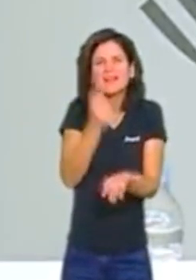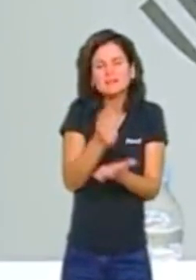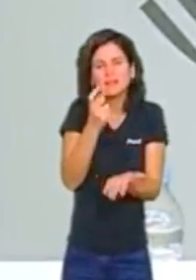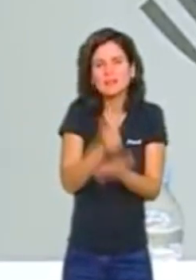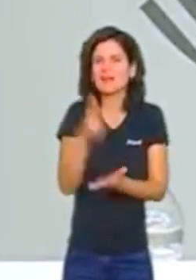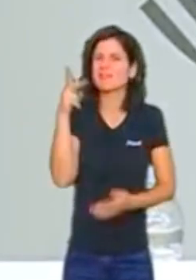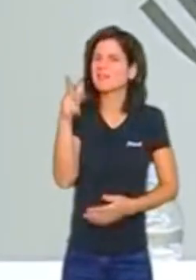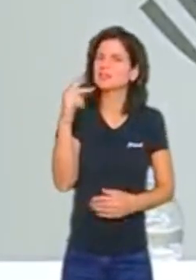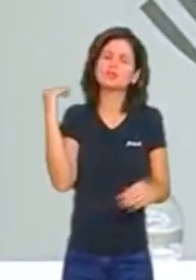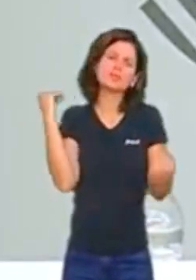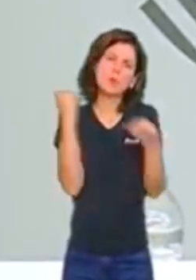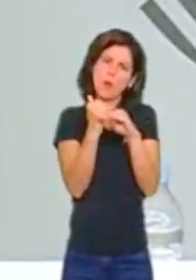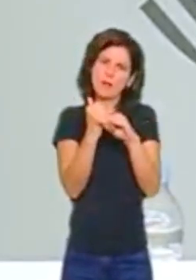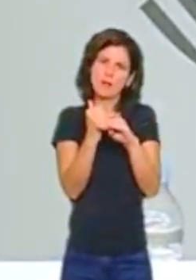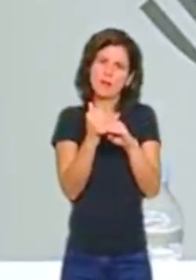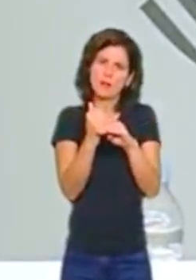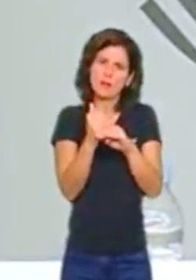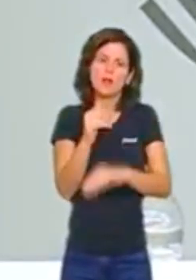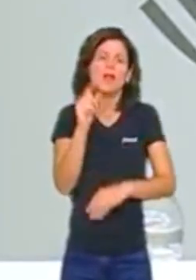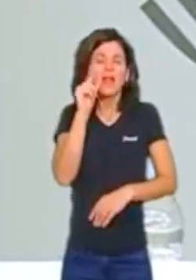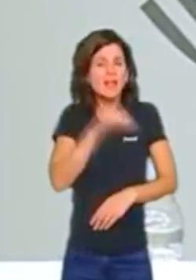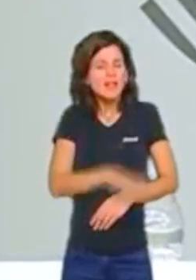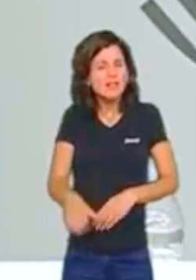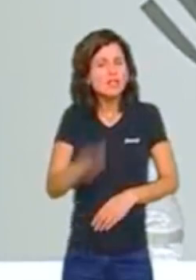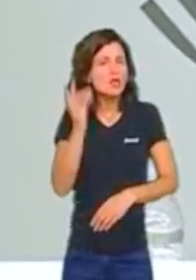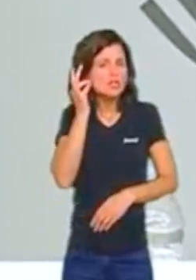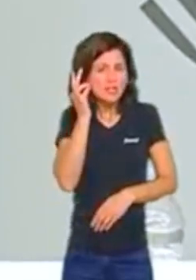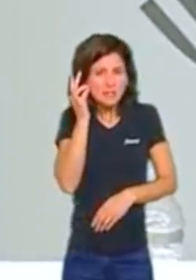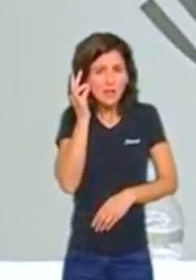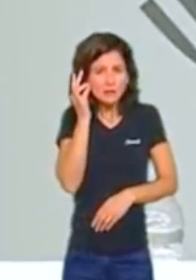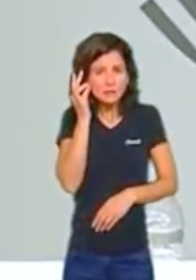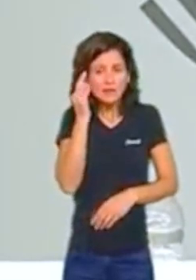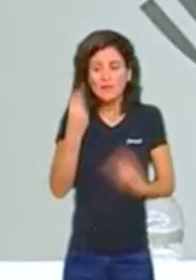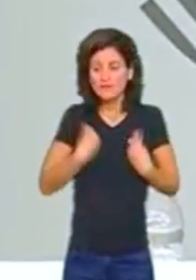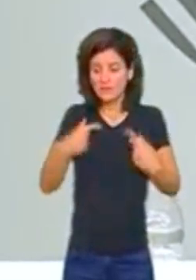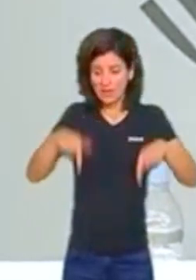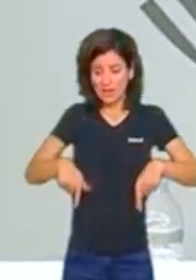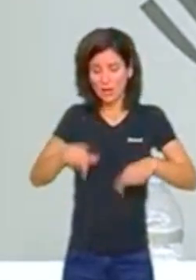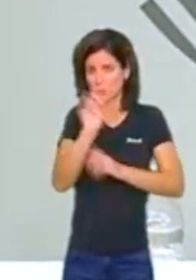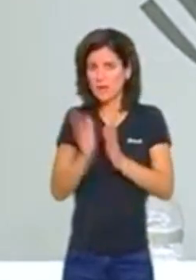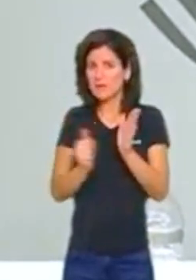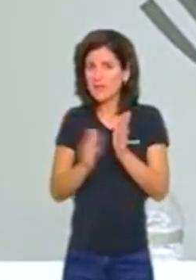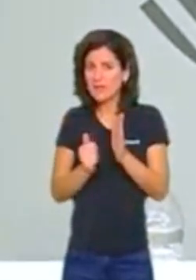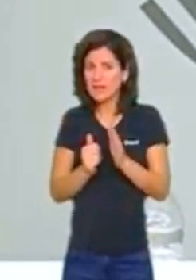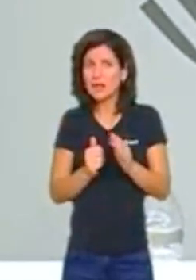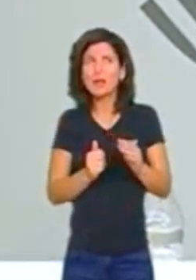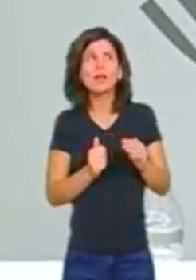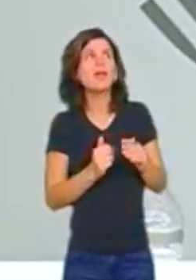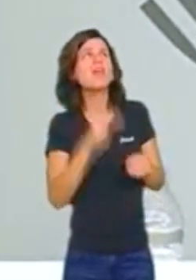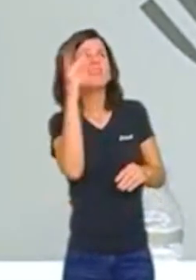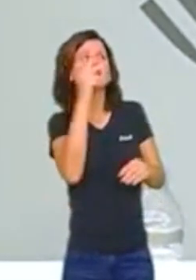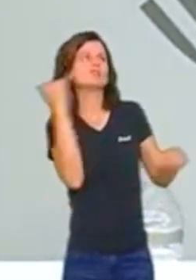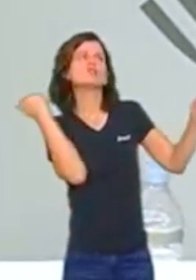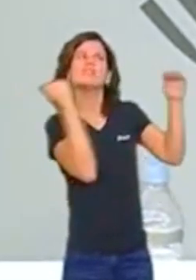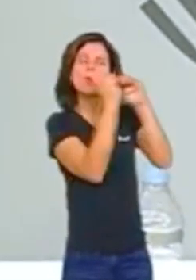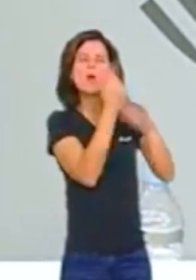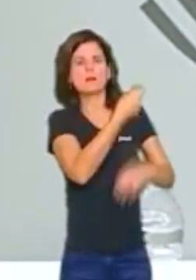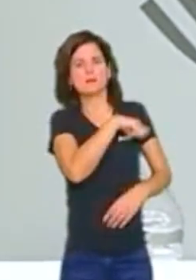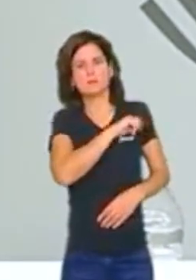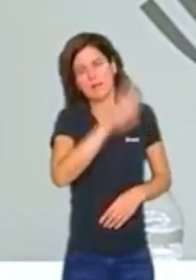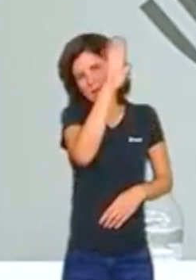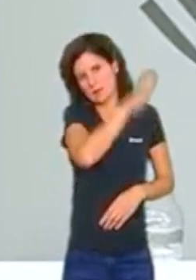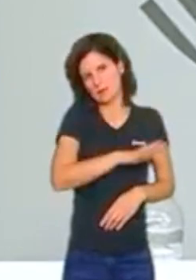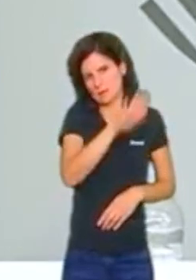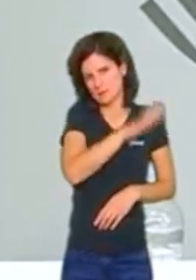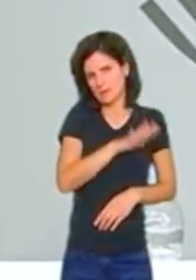xiqueta que viu així tinga les mateixes oportunitats que un xiquet o xiqueta que viu en una altra part d'Espanya. I és per això que necessitem